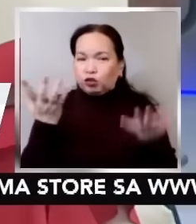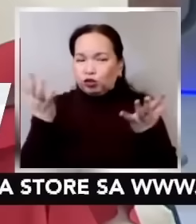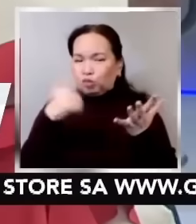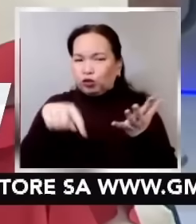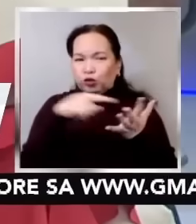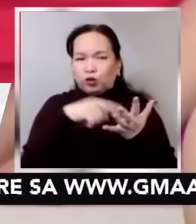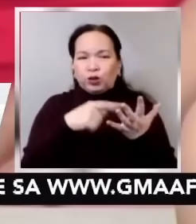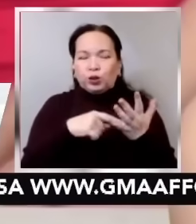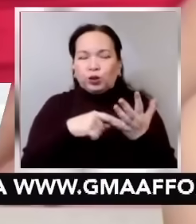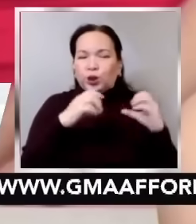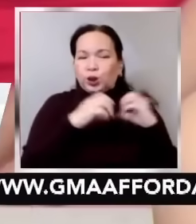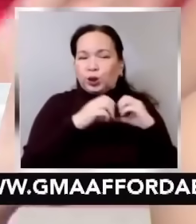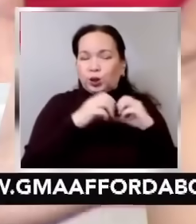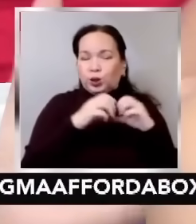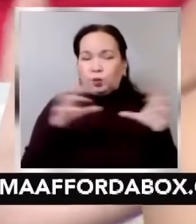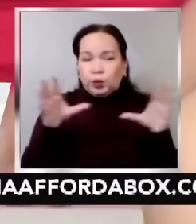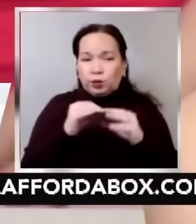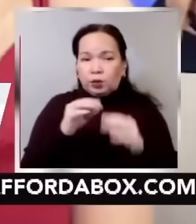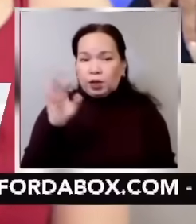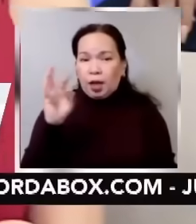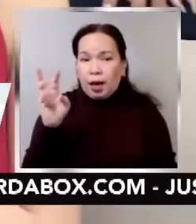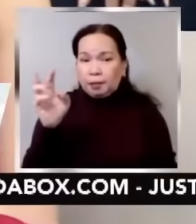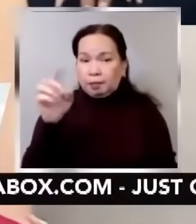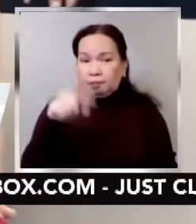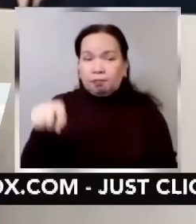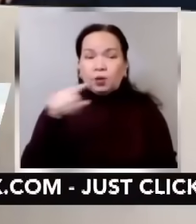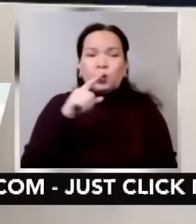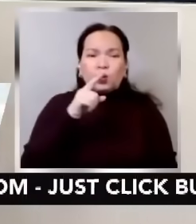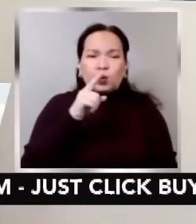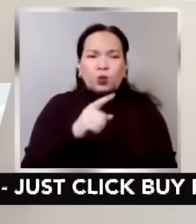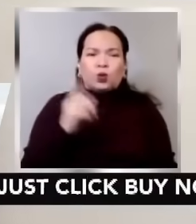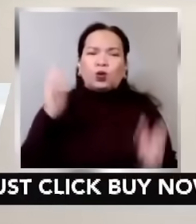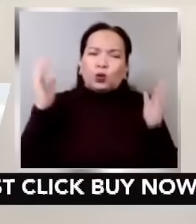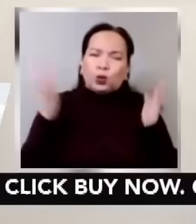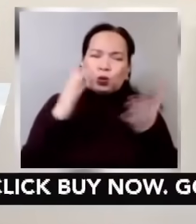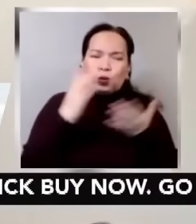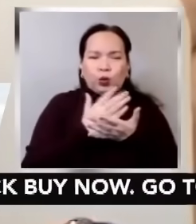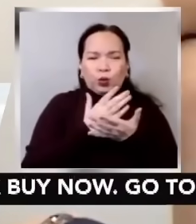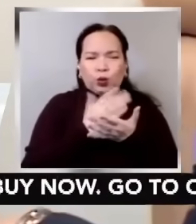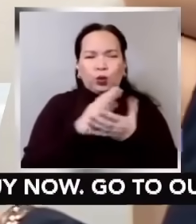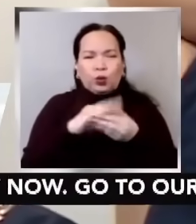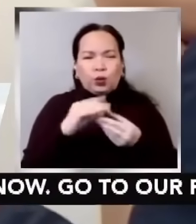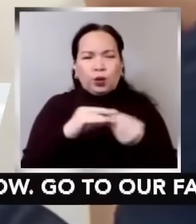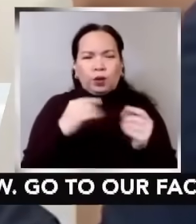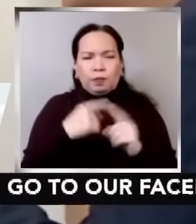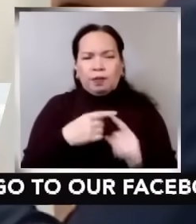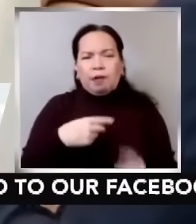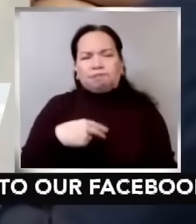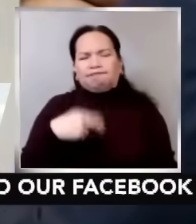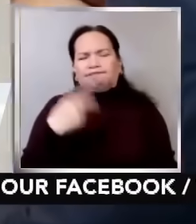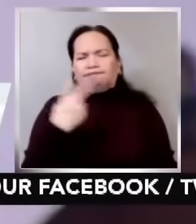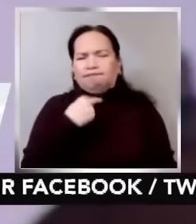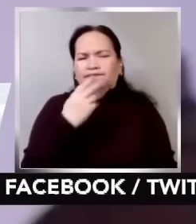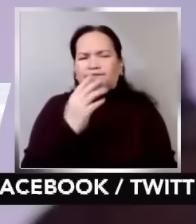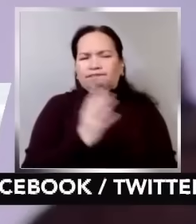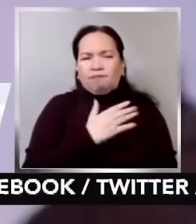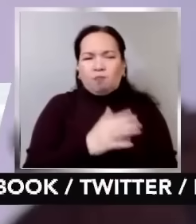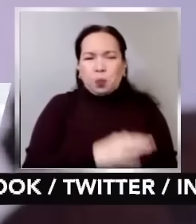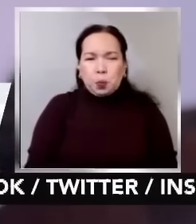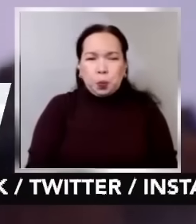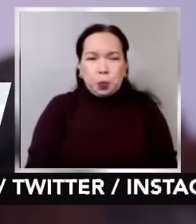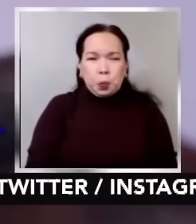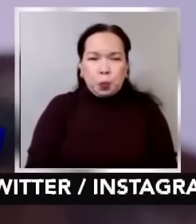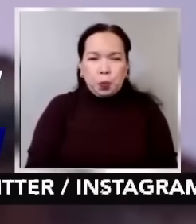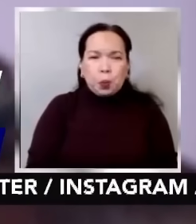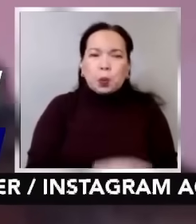Six Queens na puno ng kwentuhan at syempre, biritan. Kasi nga, pinangarap ko lang to